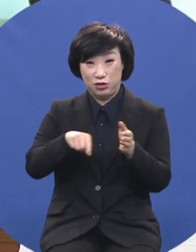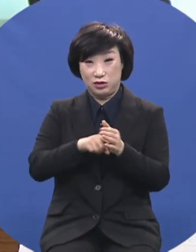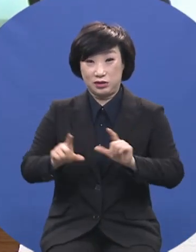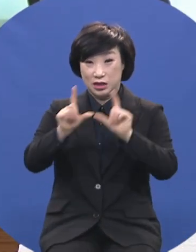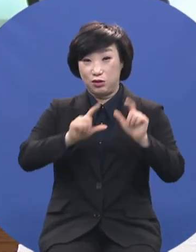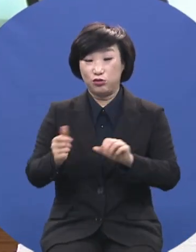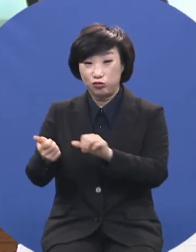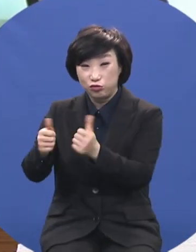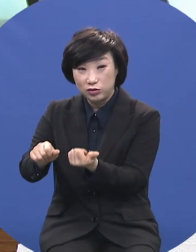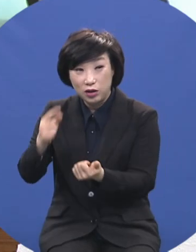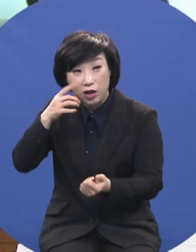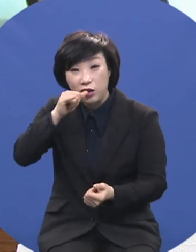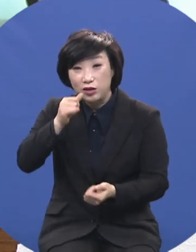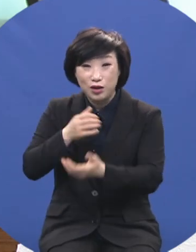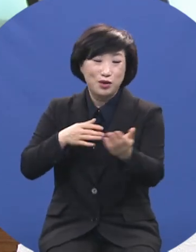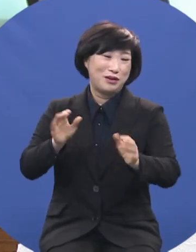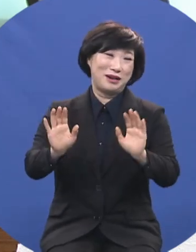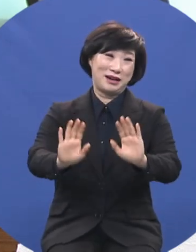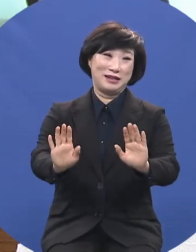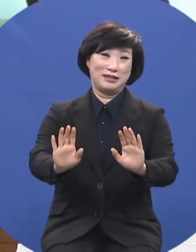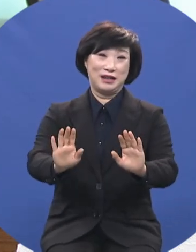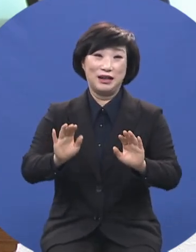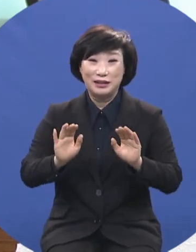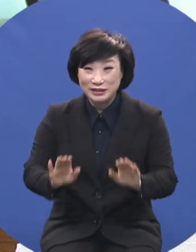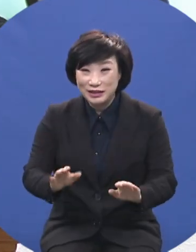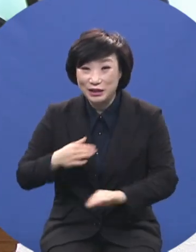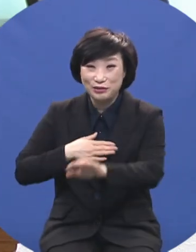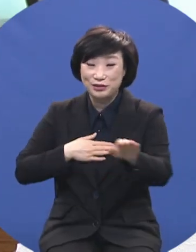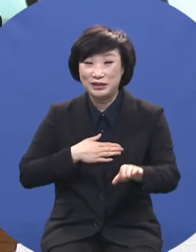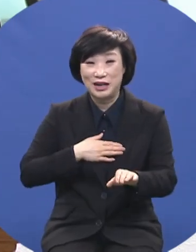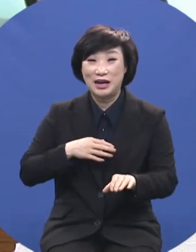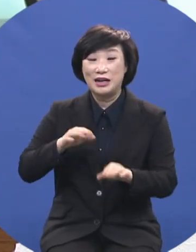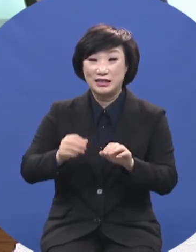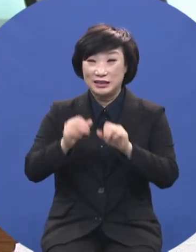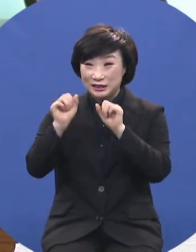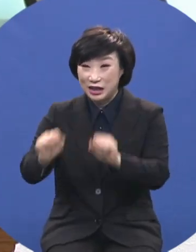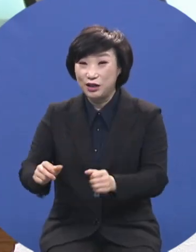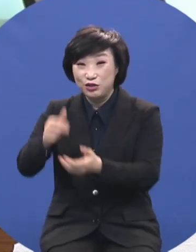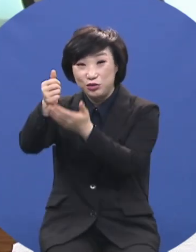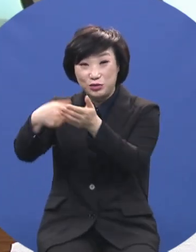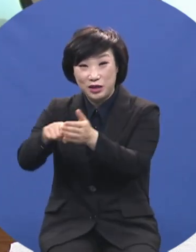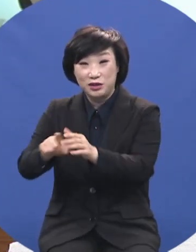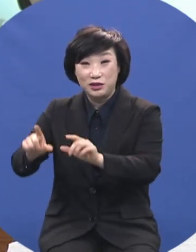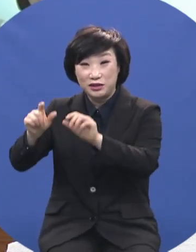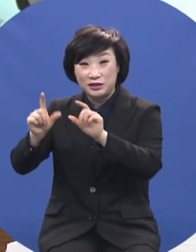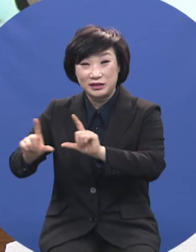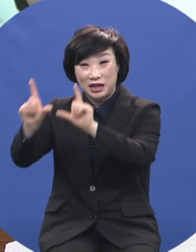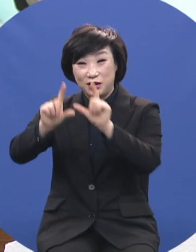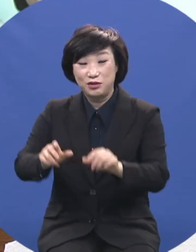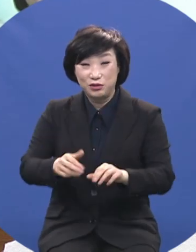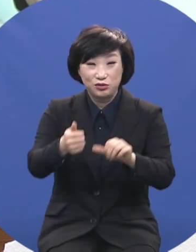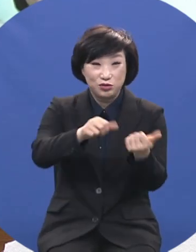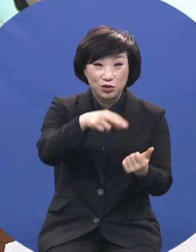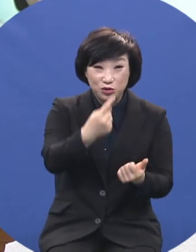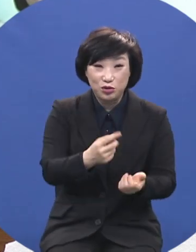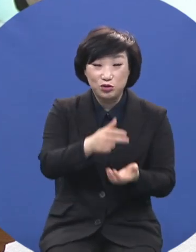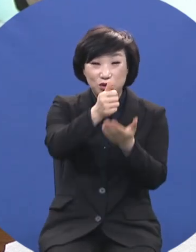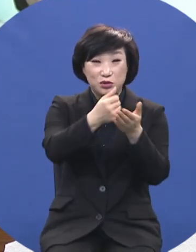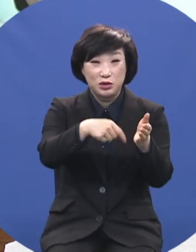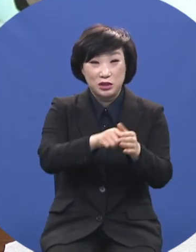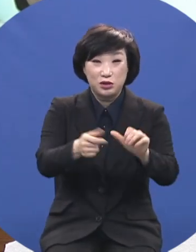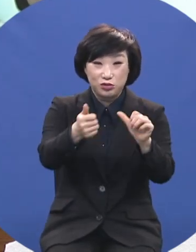그런 자도 없다. 그러나 우리가 살아도 주를 위해 살고 죽어도 주를 위해 죽나니